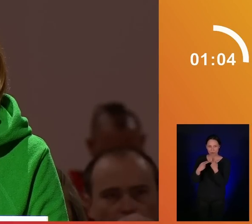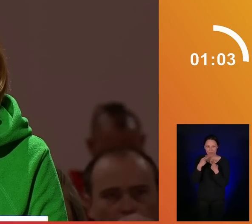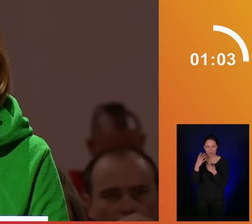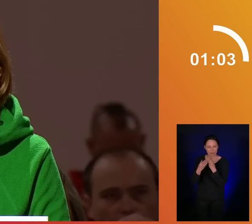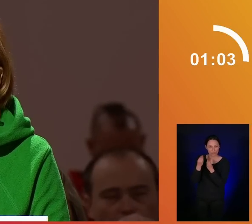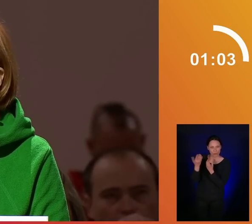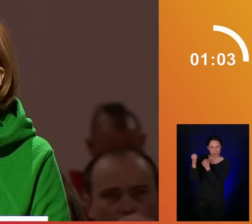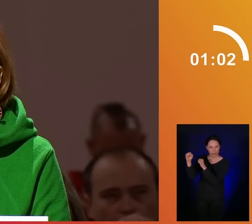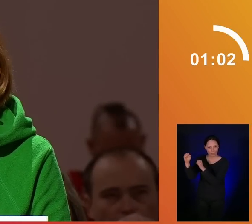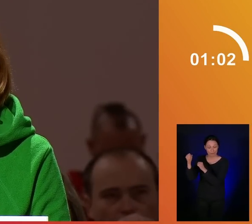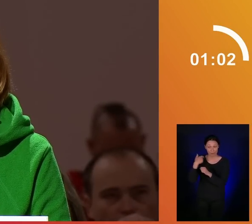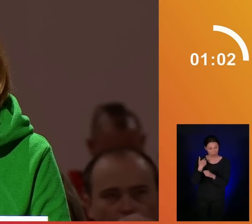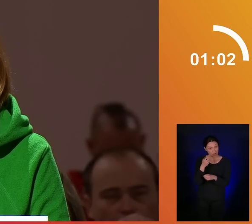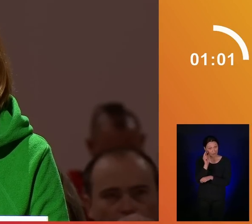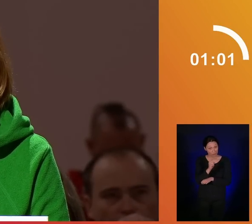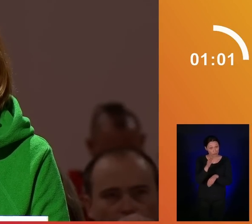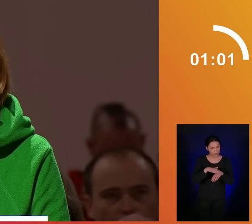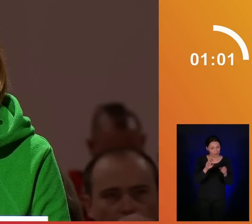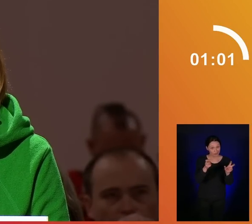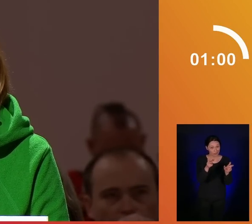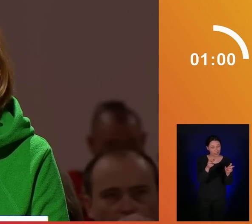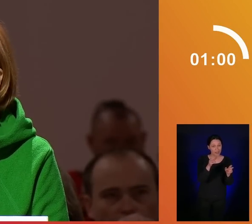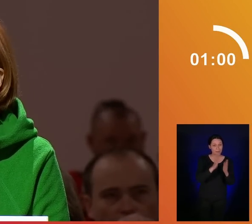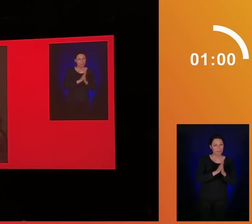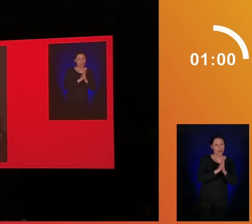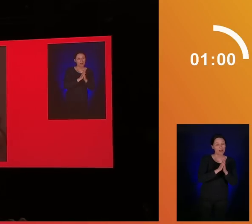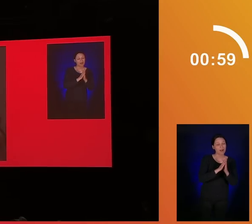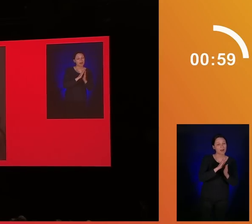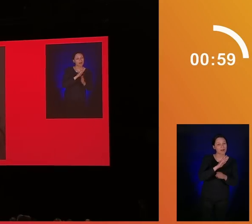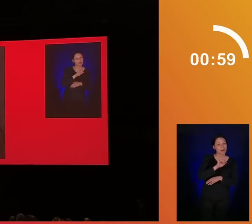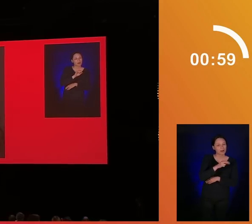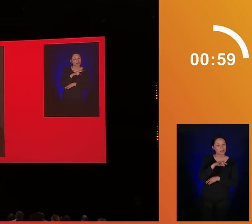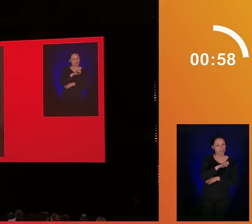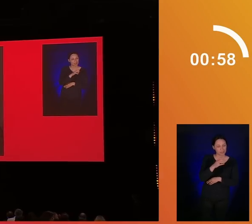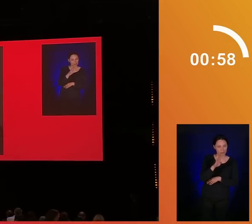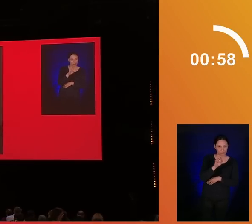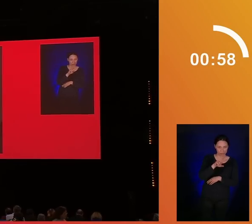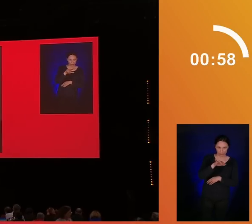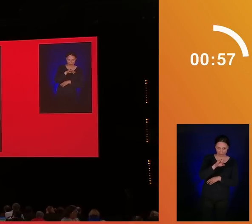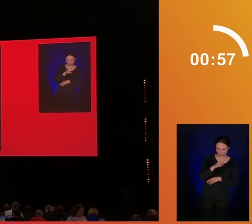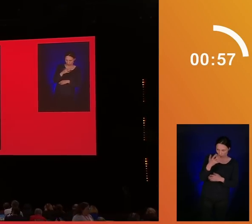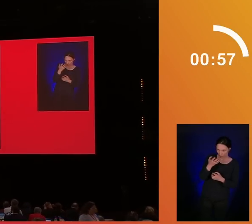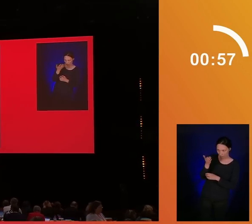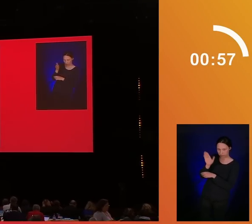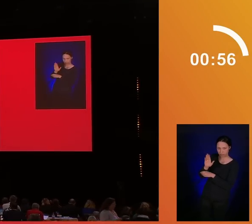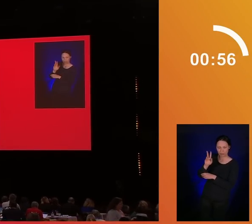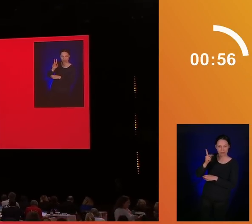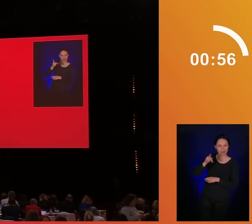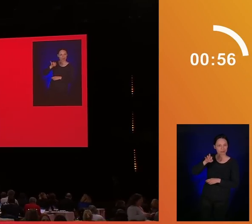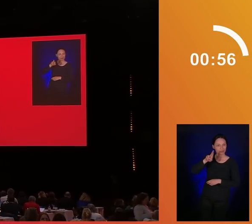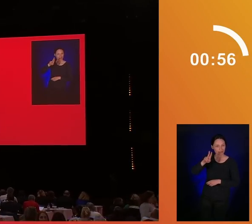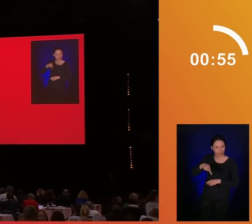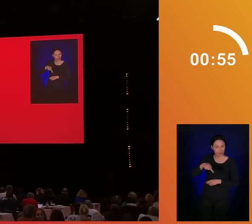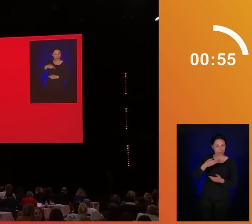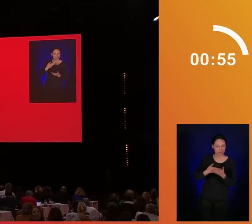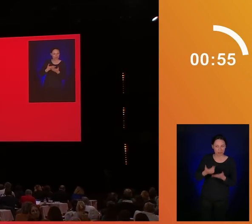RIP. Mais il y a un gros problème avec le RIP, c'est qu'il ne concerne que les 62 ans. Il ne dit pas un mot sur les régimes spéciaux